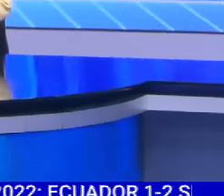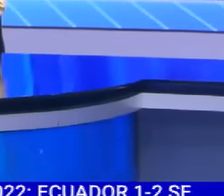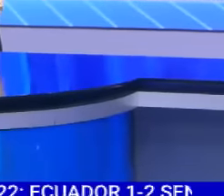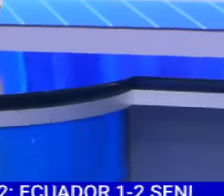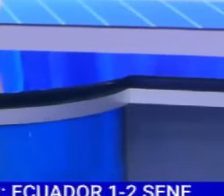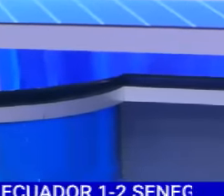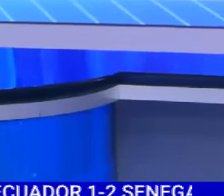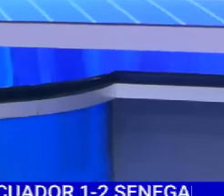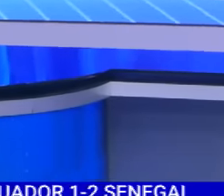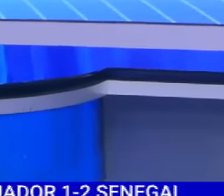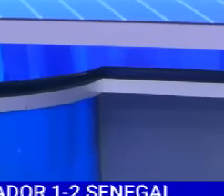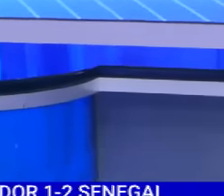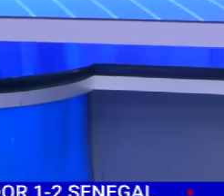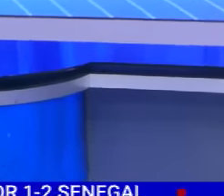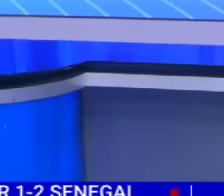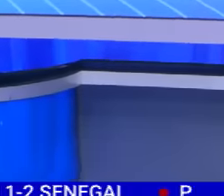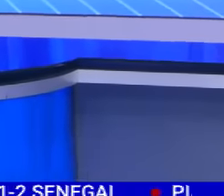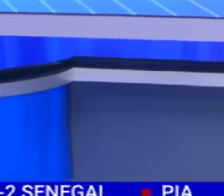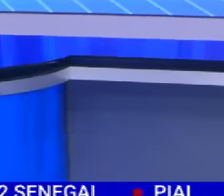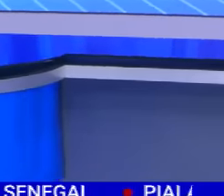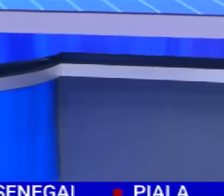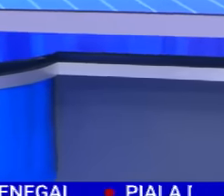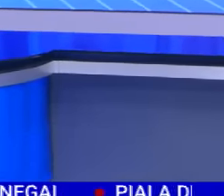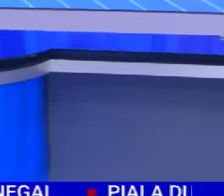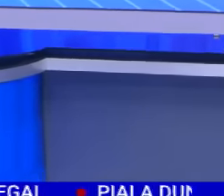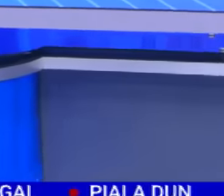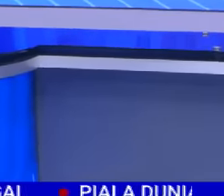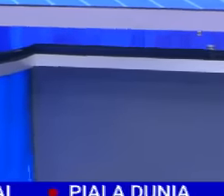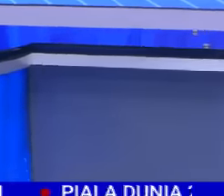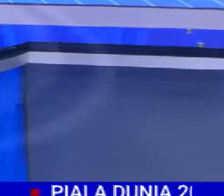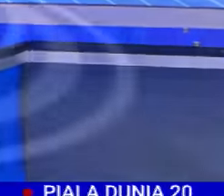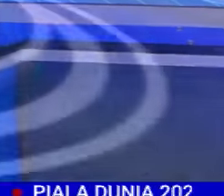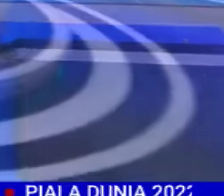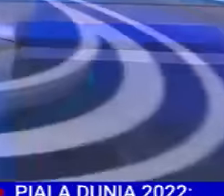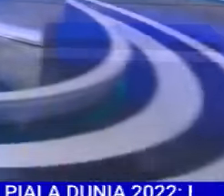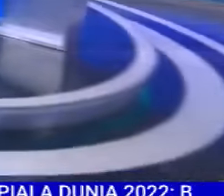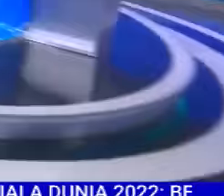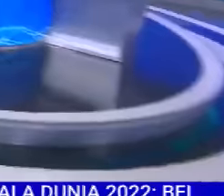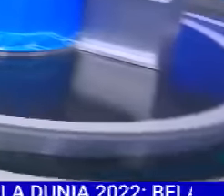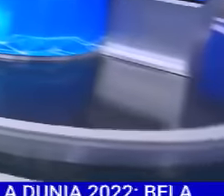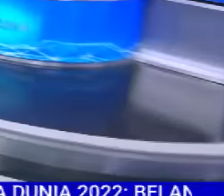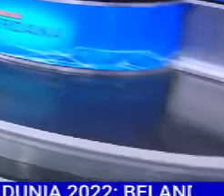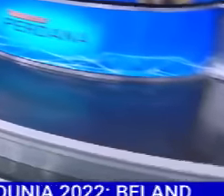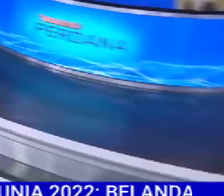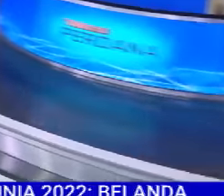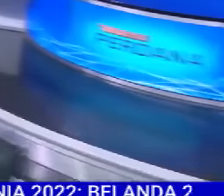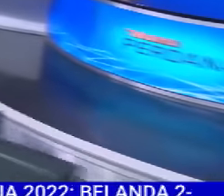dari perkembangan cuaca kita beralih pula ke perkembangan Sugan bersama rekan penyampaian